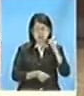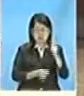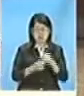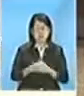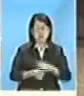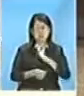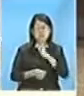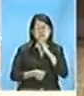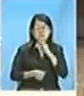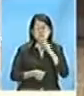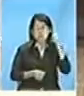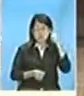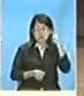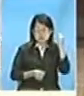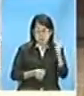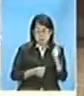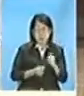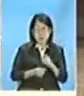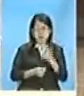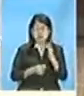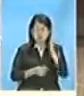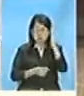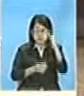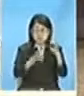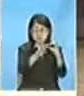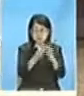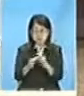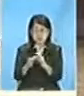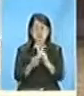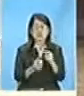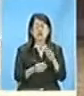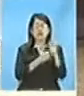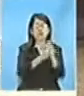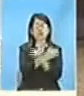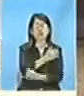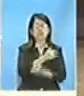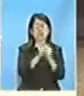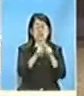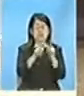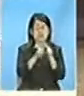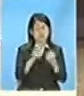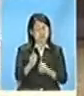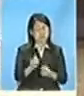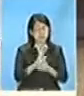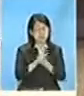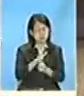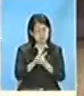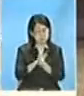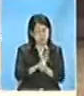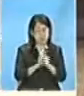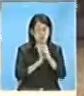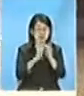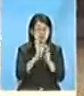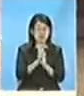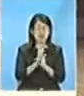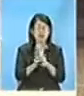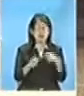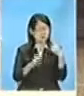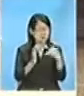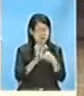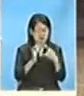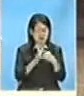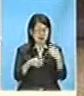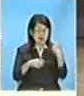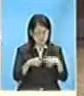ที่สูงกว่าปกติจนมาเป็น common law ในประเทศอังกฤษการแม่นตัวบทกฎหมายนั้นไม่ใช่เรื่องยากเจ้าหน้าที่หลายฝ่